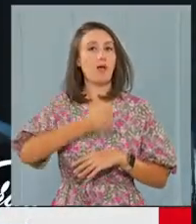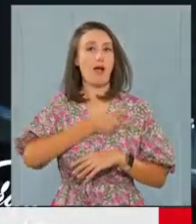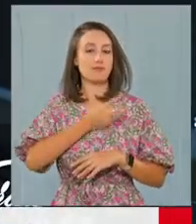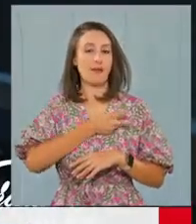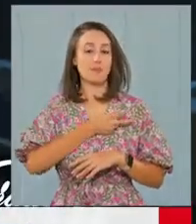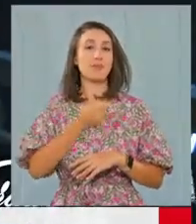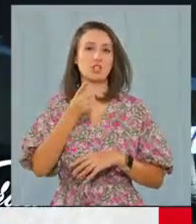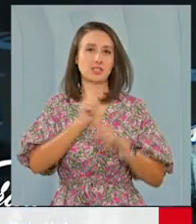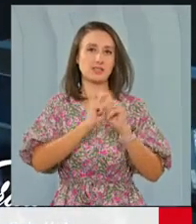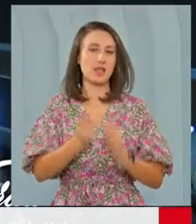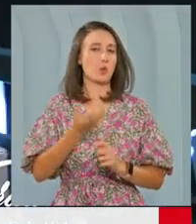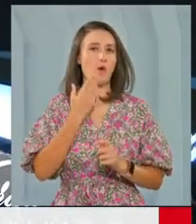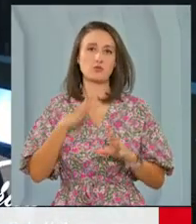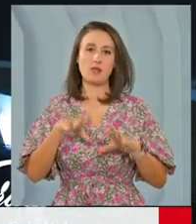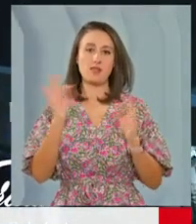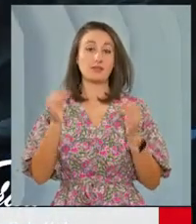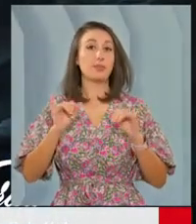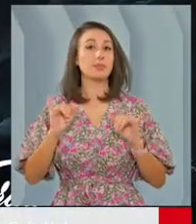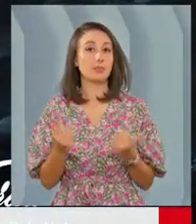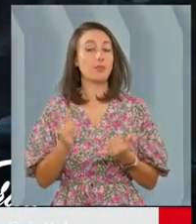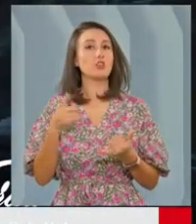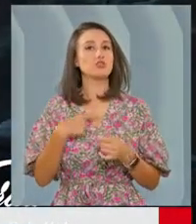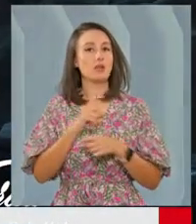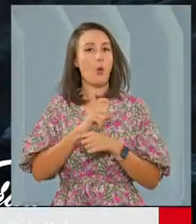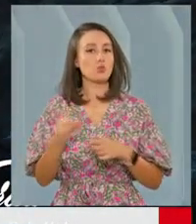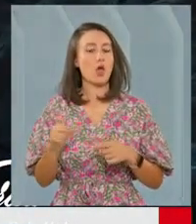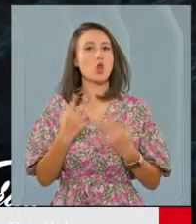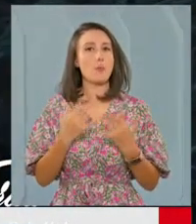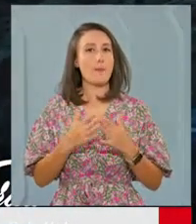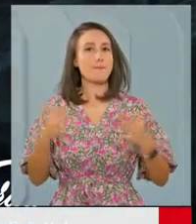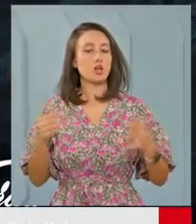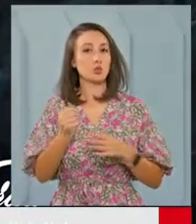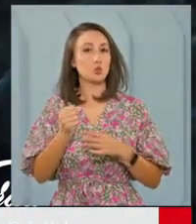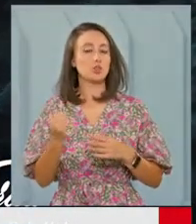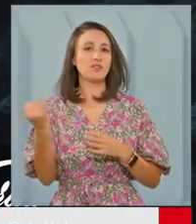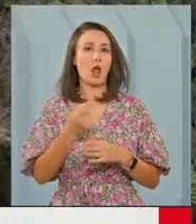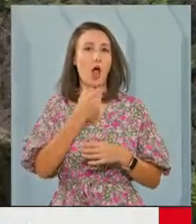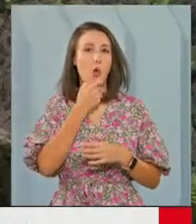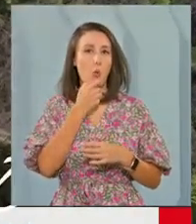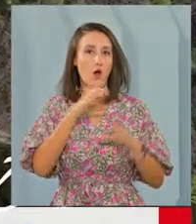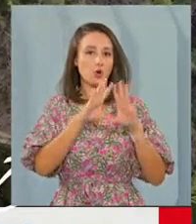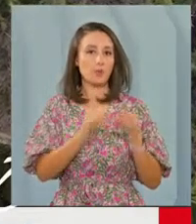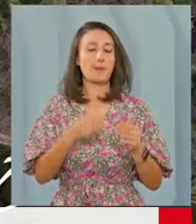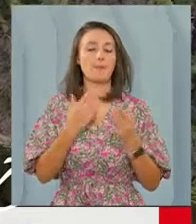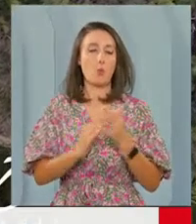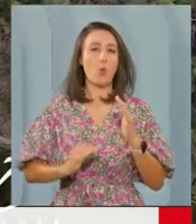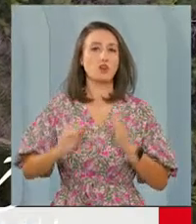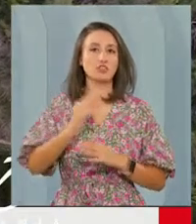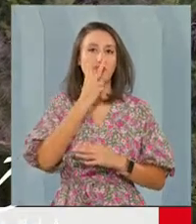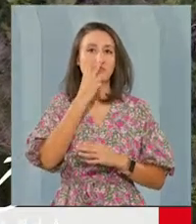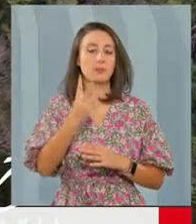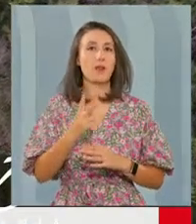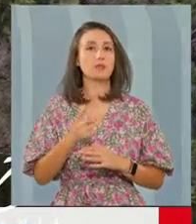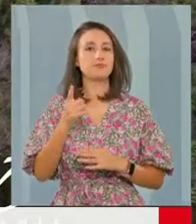acestei țări nu au fost ales întâmplător ci datorită numărului mare de turiști care vin anual în România pentru a crește vizibilitatea